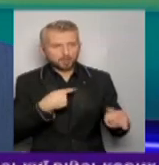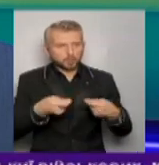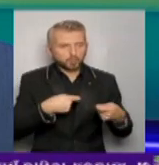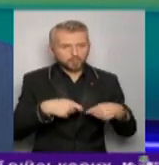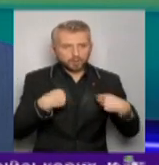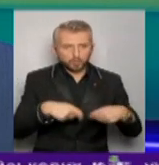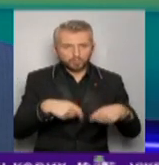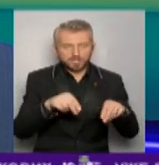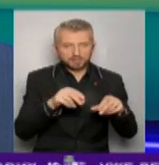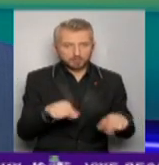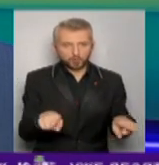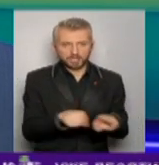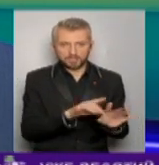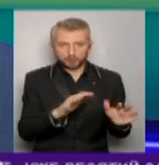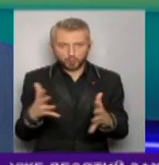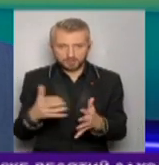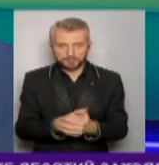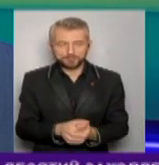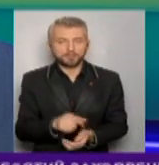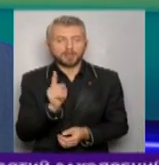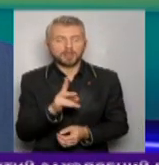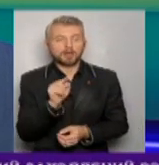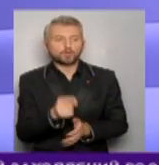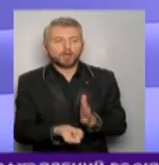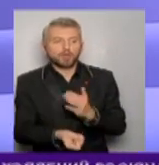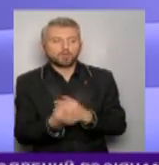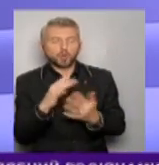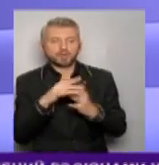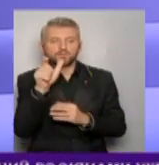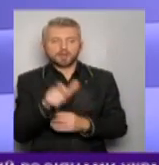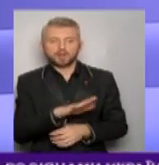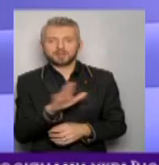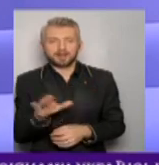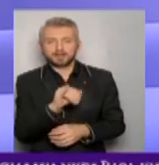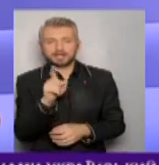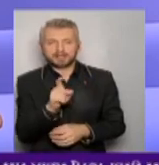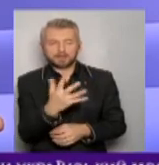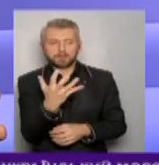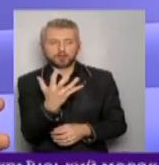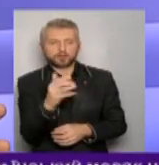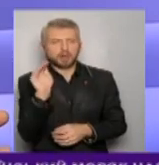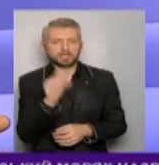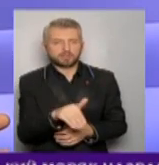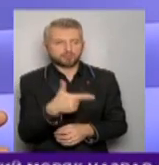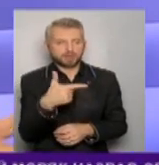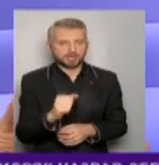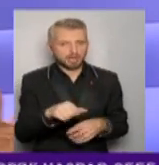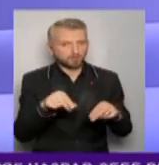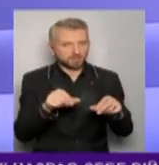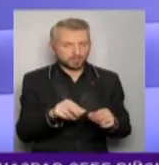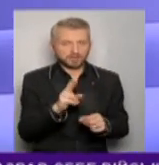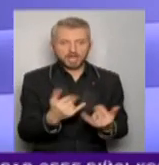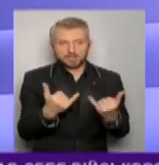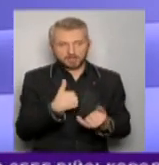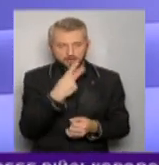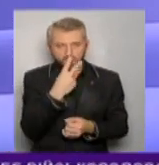землею у таких ситуаціях, але вона породить фермера не із 500 тисячами гектарів землі, як зараз